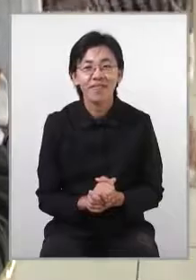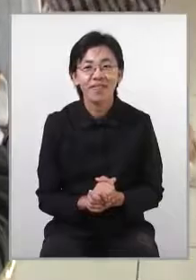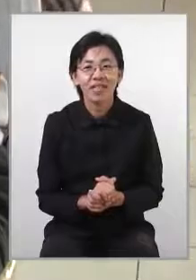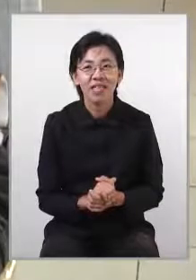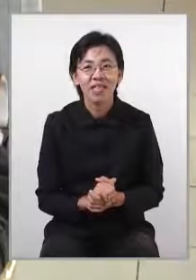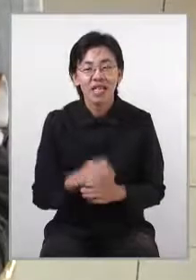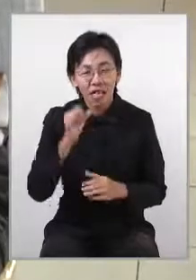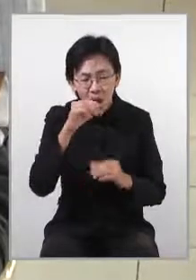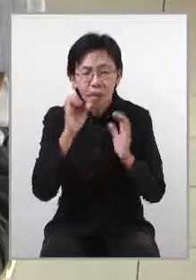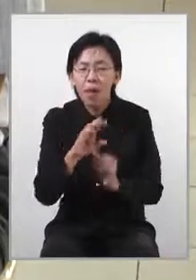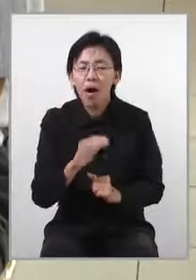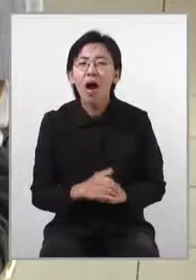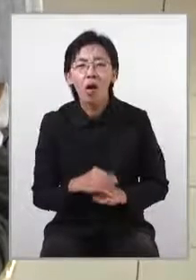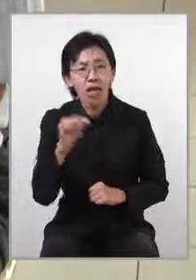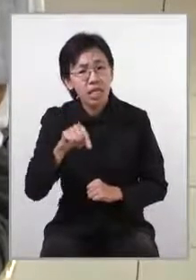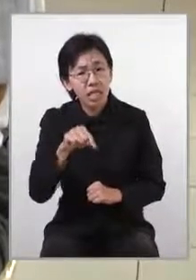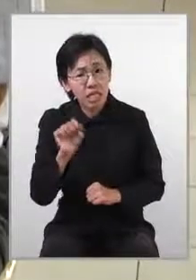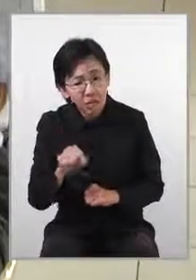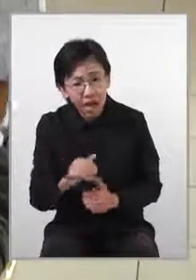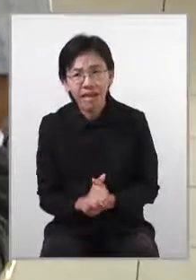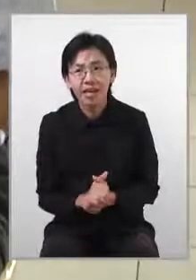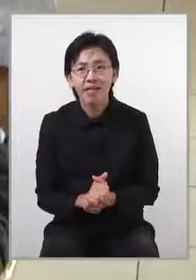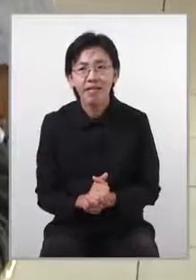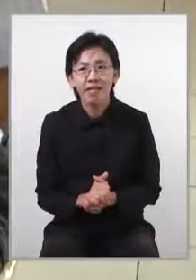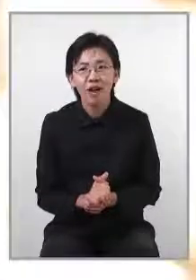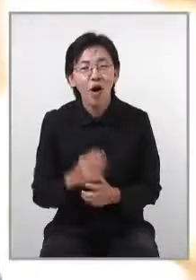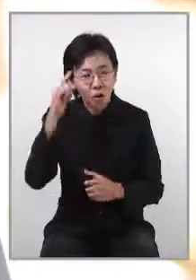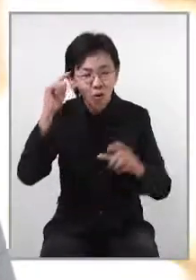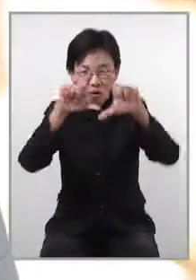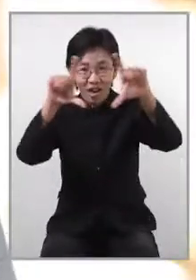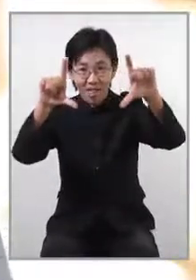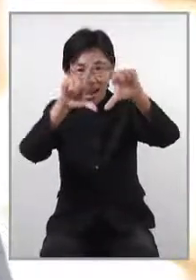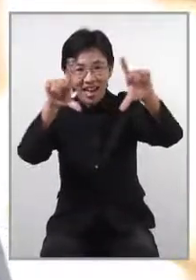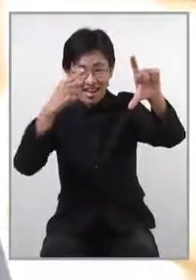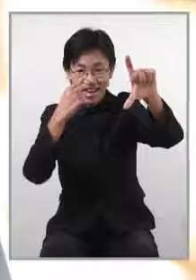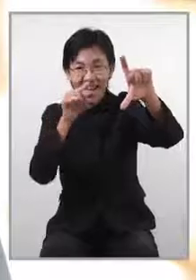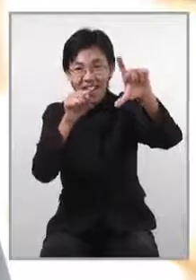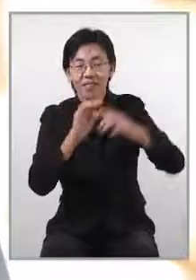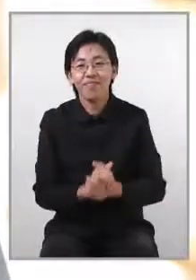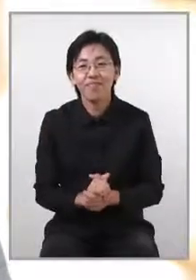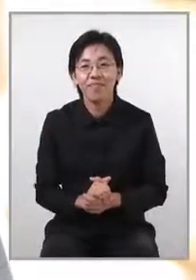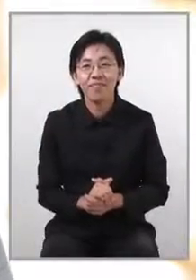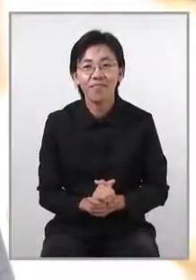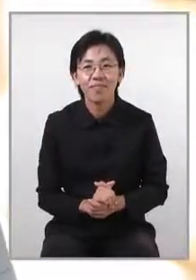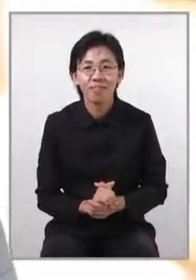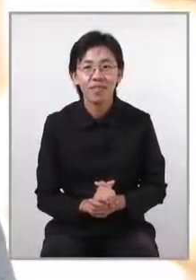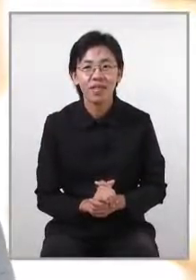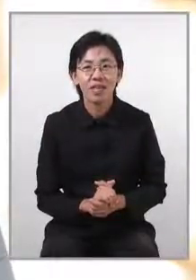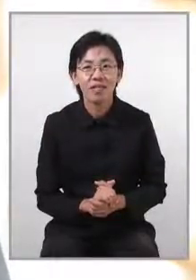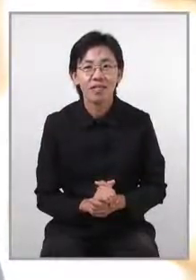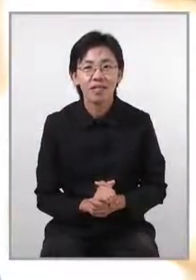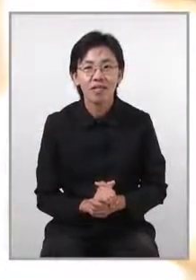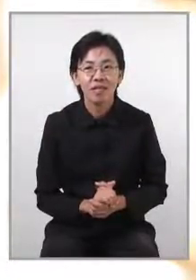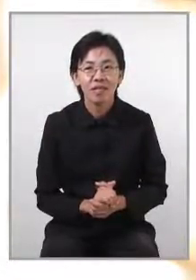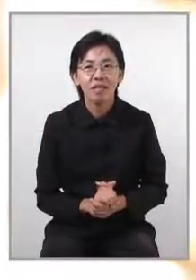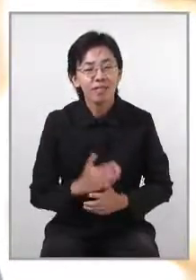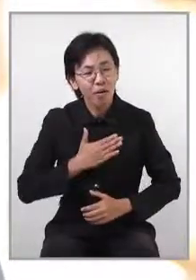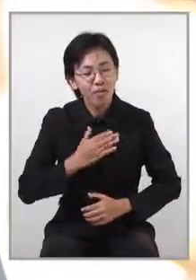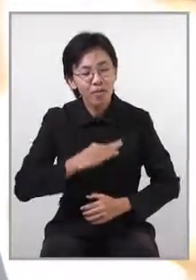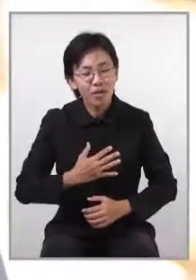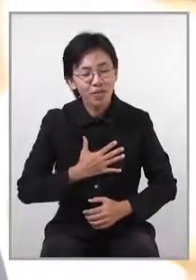าบอกเอาสินค้าอย่างเงี้ยที่นี่ใช่ไหมใช่ไหมใช่ไหมเน ี่ ยอันนี้แค่มาผมได้รู้รับทราบผมก็ภูมิใจ